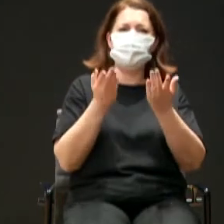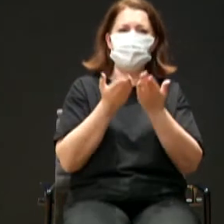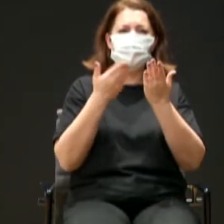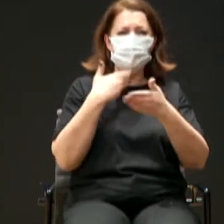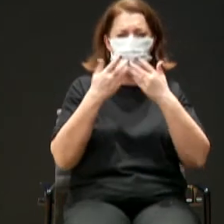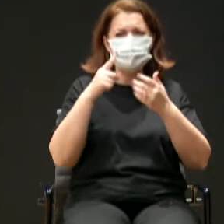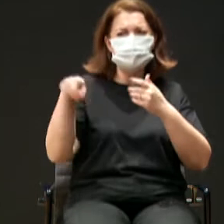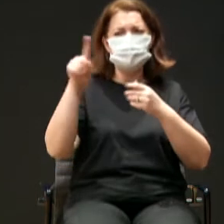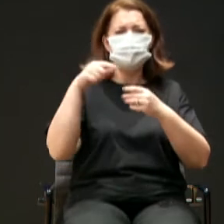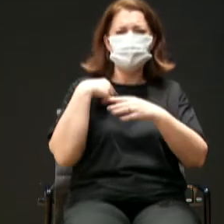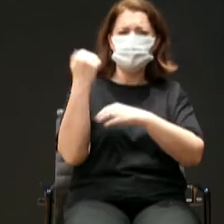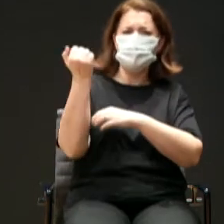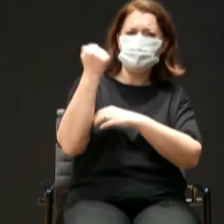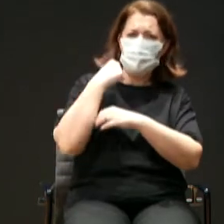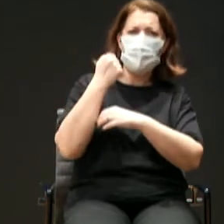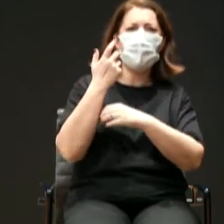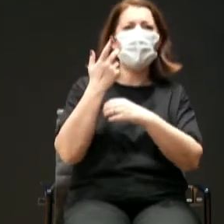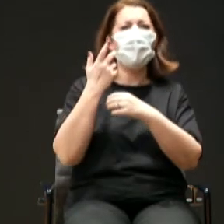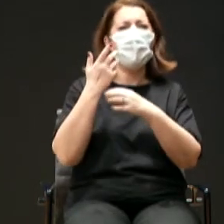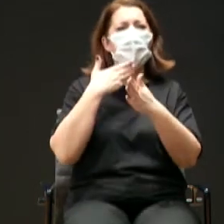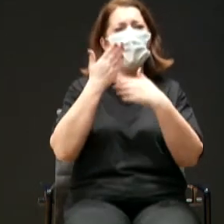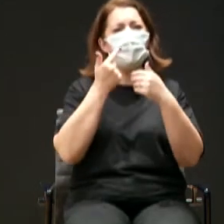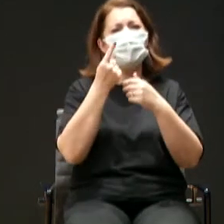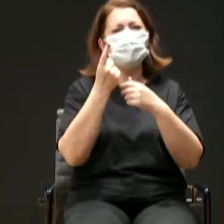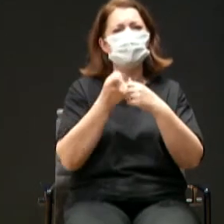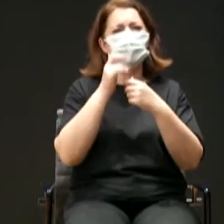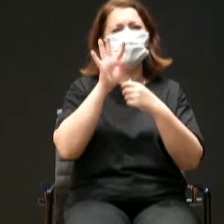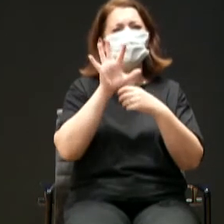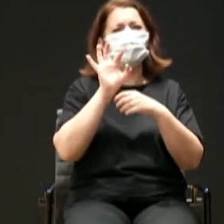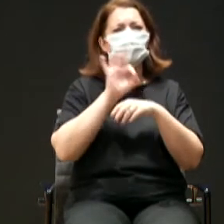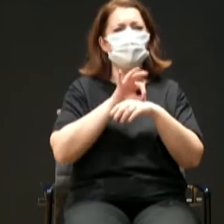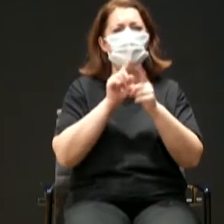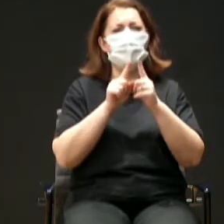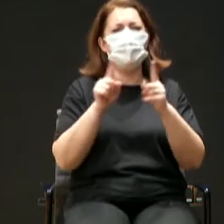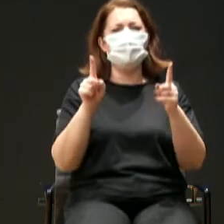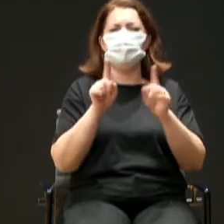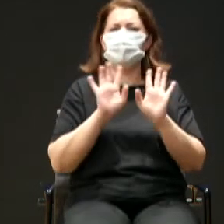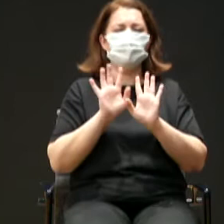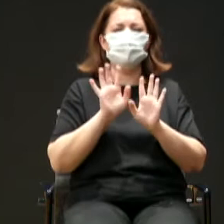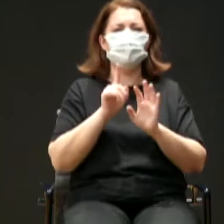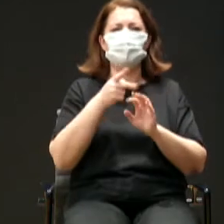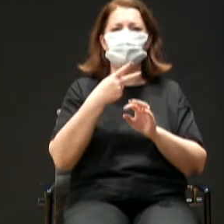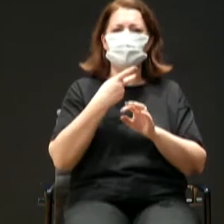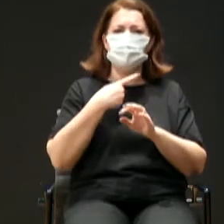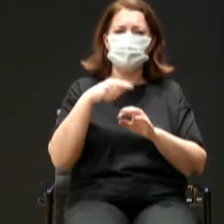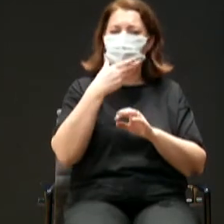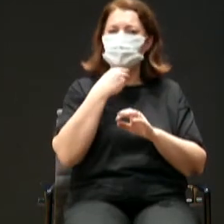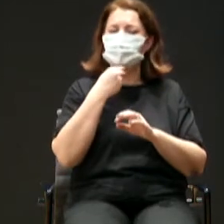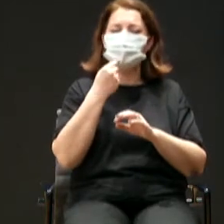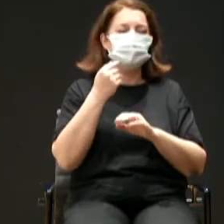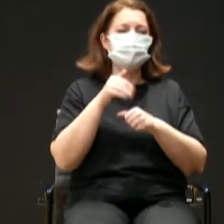ve algı yönetmeyi yarım saat 45 dakika anlatıyorsunuz. Arkadaşlar, lütfen, bu bizlere yakışan bir şey